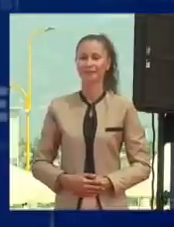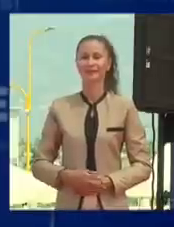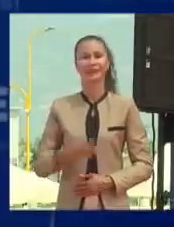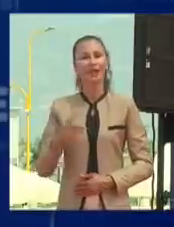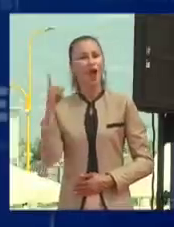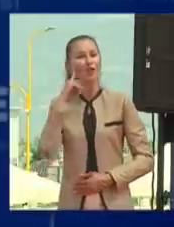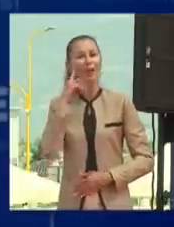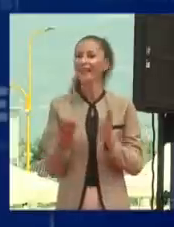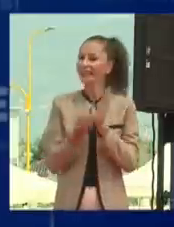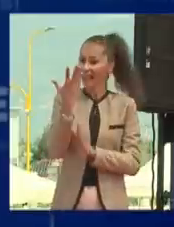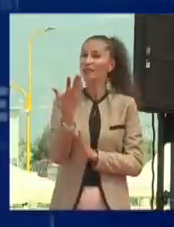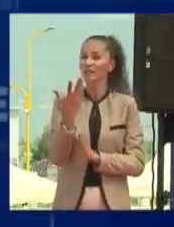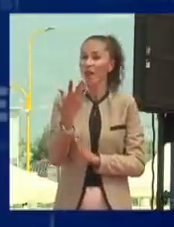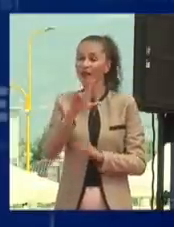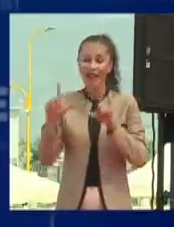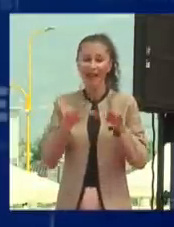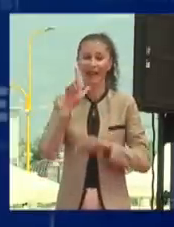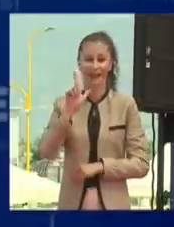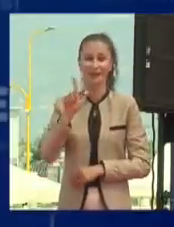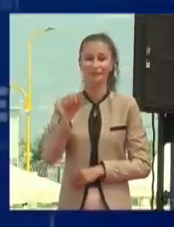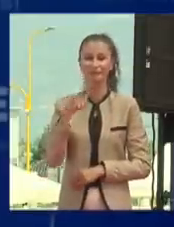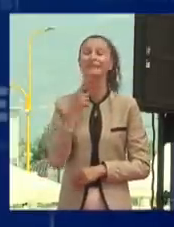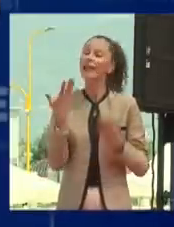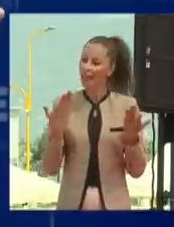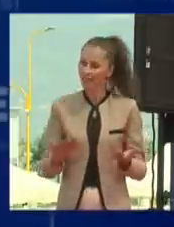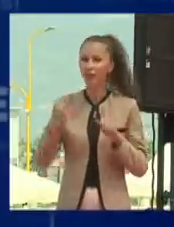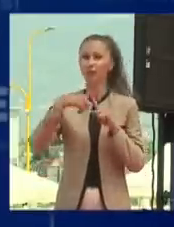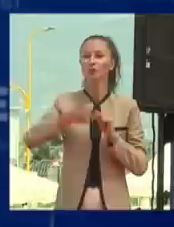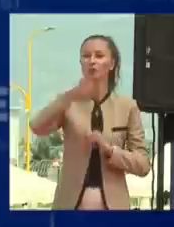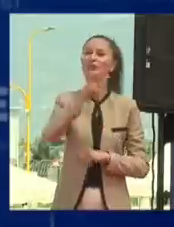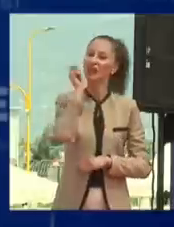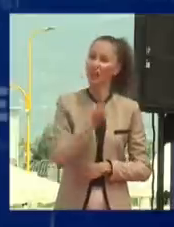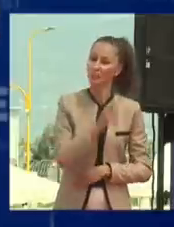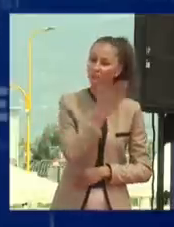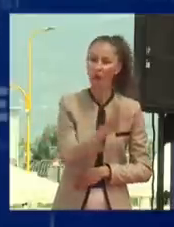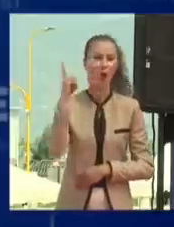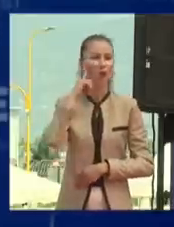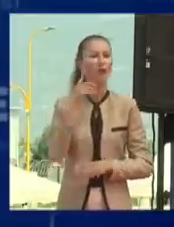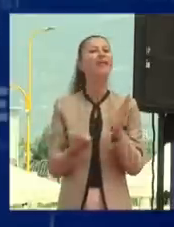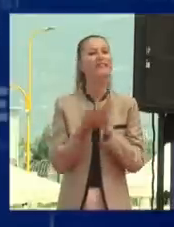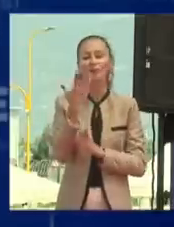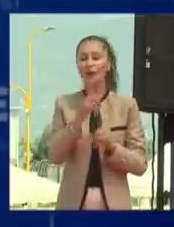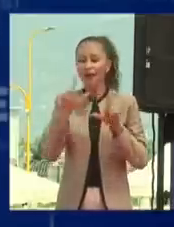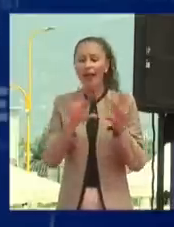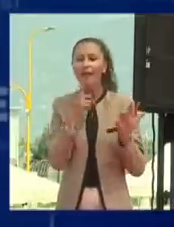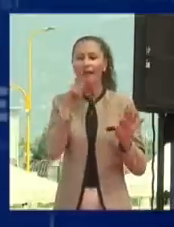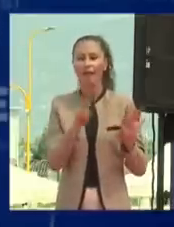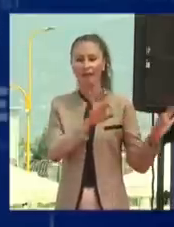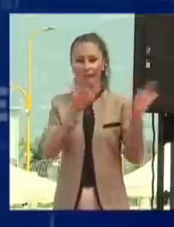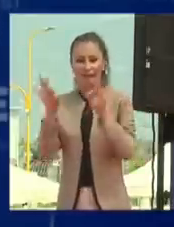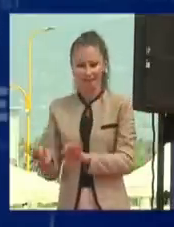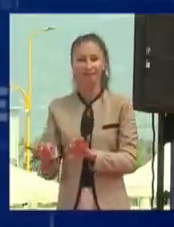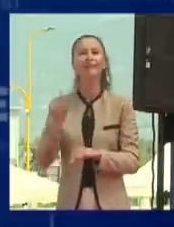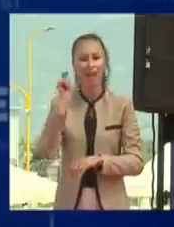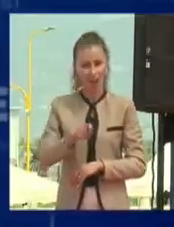övünmek yetmiyor, gereğini de yapmak gerekiyor dedi. Evet, gereğini Tunç Başkan yaptı. Övünmek yetmiyor, gereğini yapmak gerekiyor. Gereği